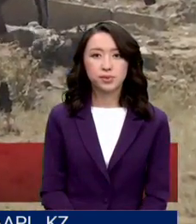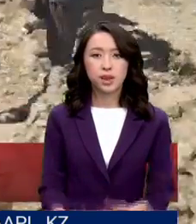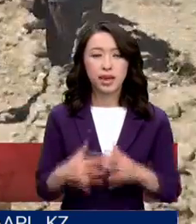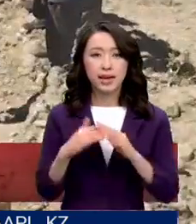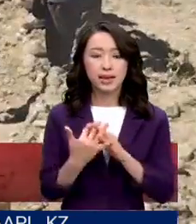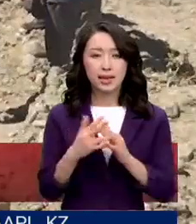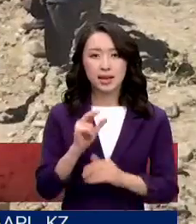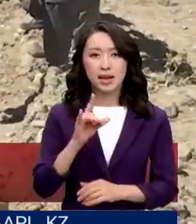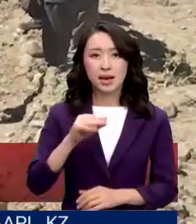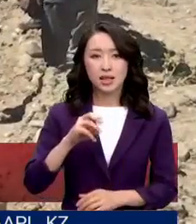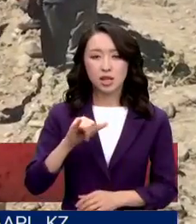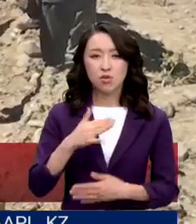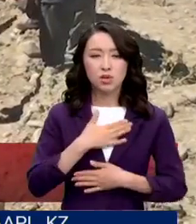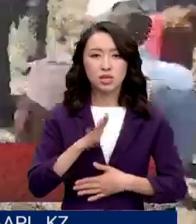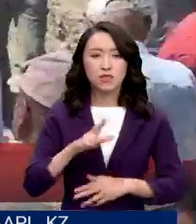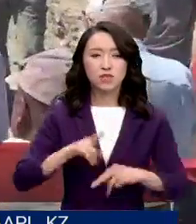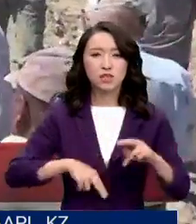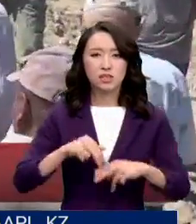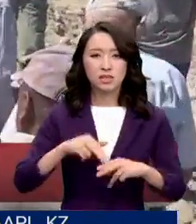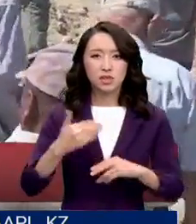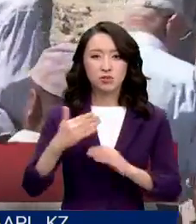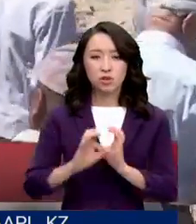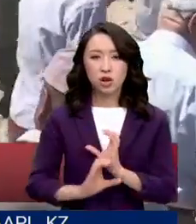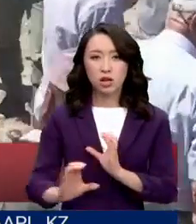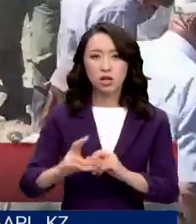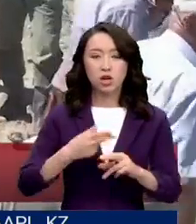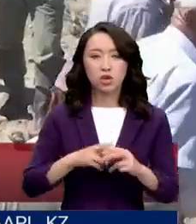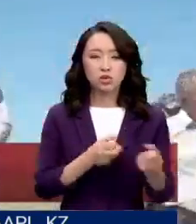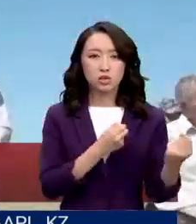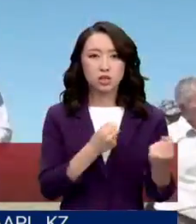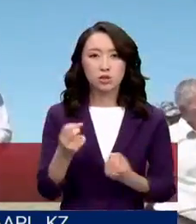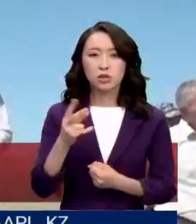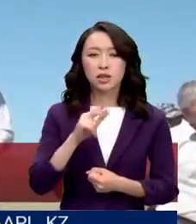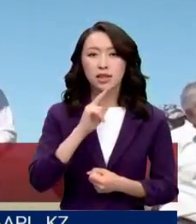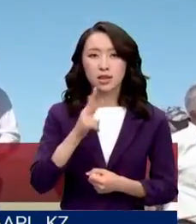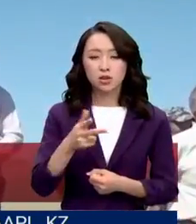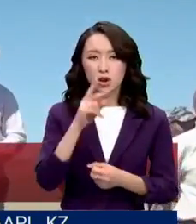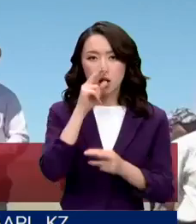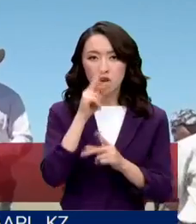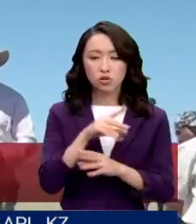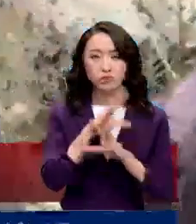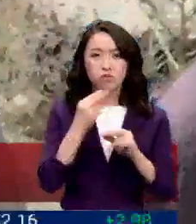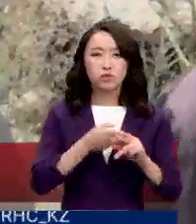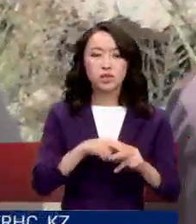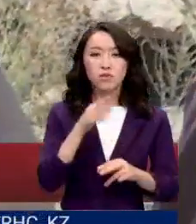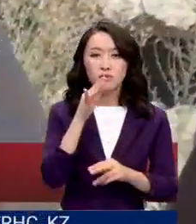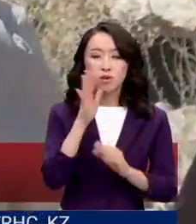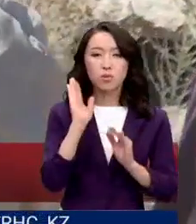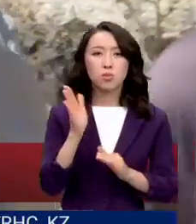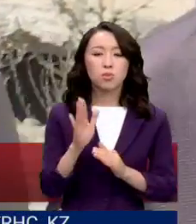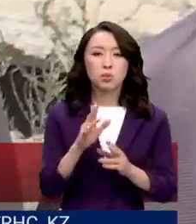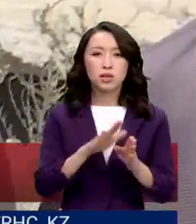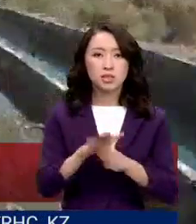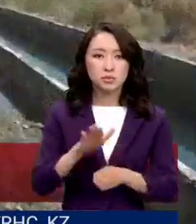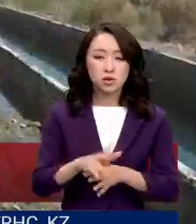Крестьяне села Каратау недовольны строительством Раисского канала, которое затянулось на 3 года. Недочеты все это время обещали исправить, но